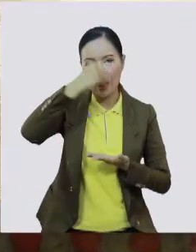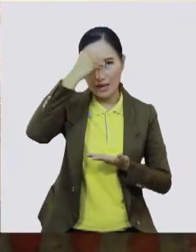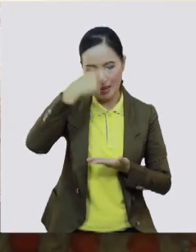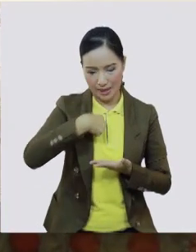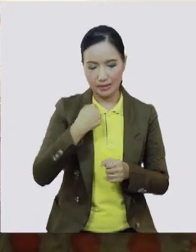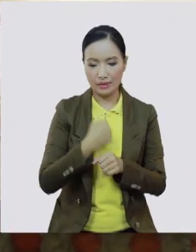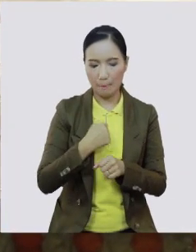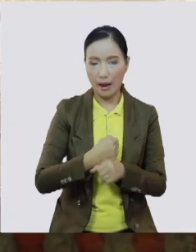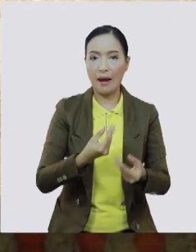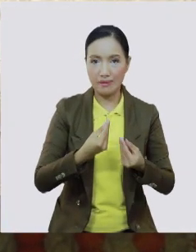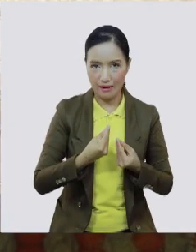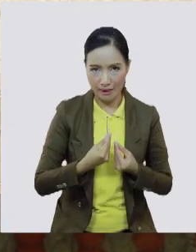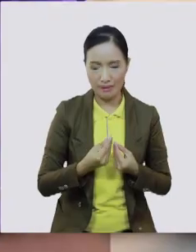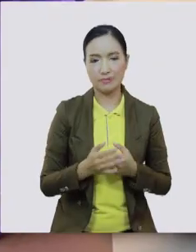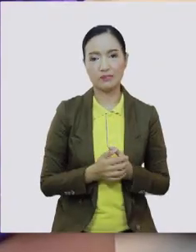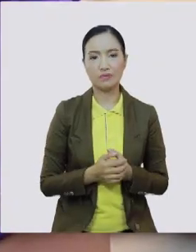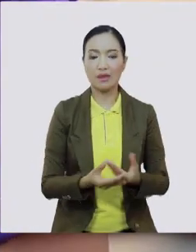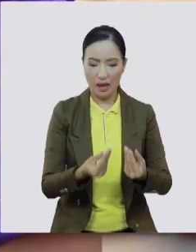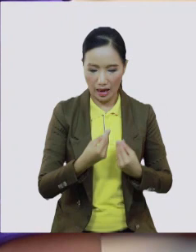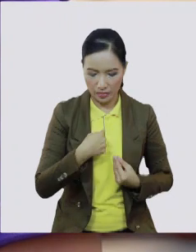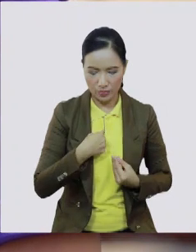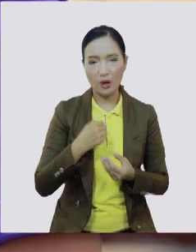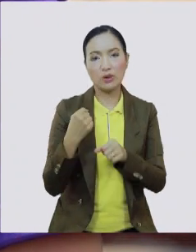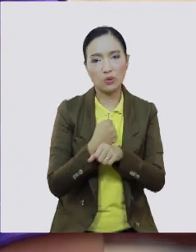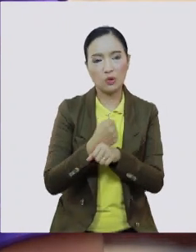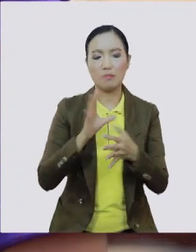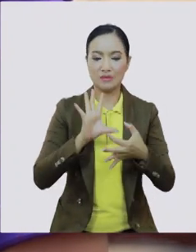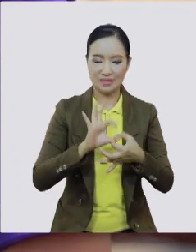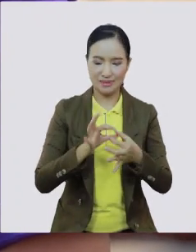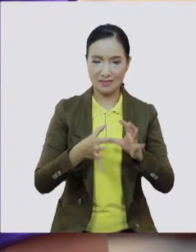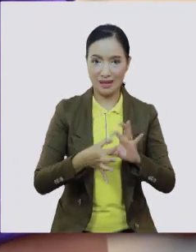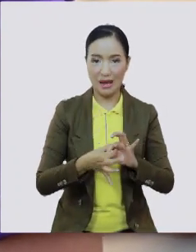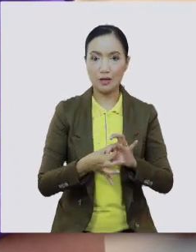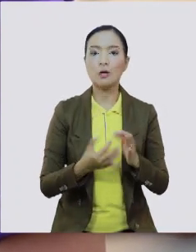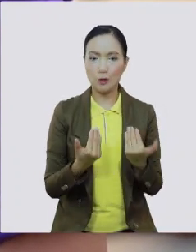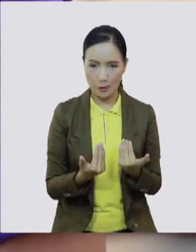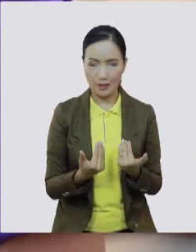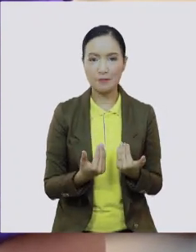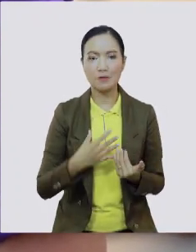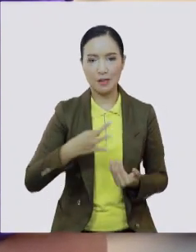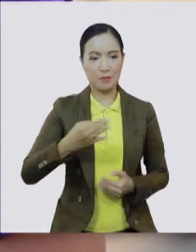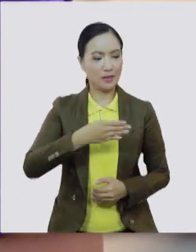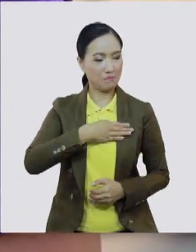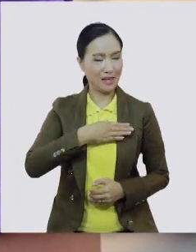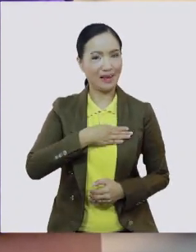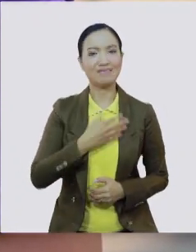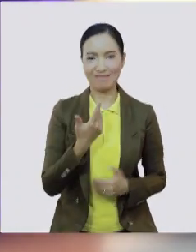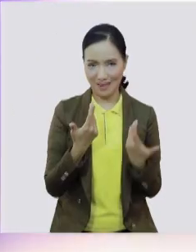ทำแล้วก็รวมถึงทำให้หนูได้มีการฝึกซ้อมในการเล่นกีฬาจนมาคัดตัวทีมชาติ